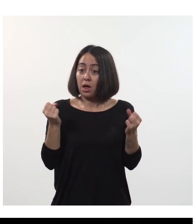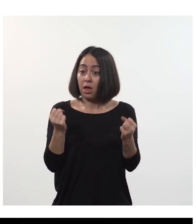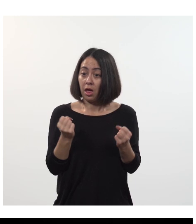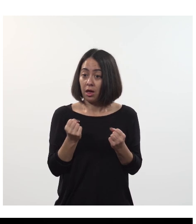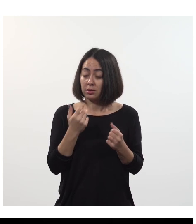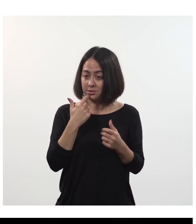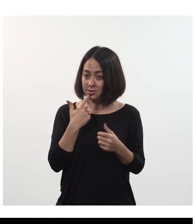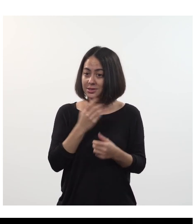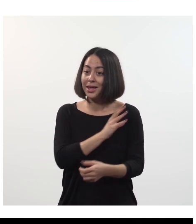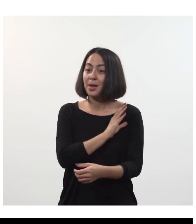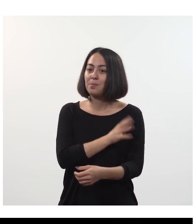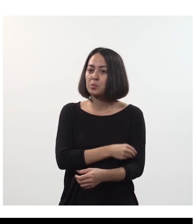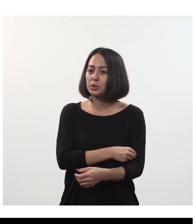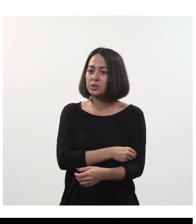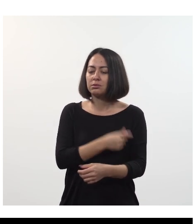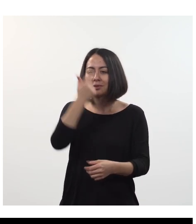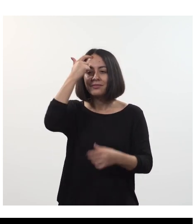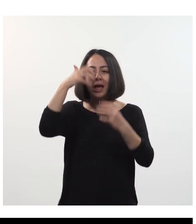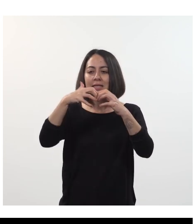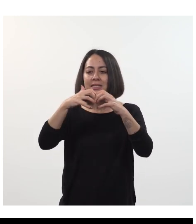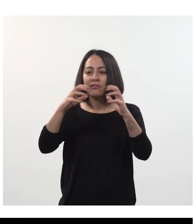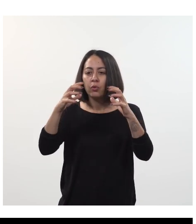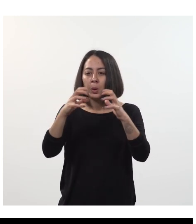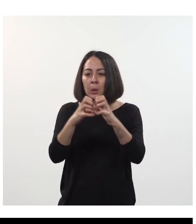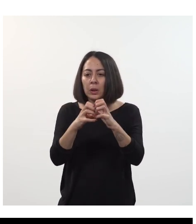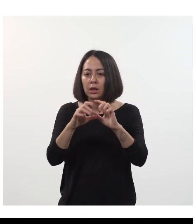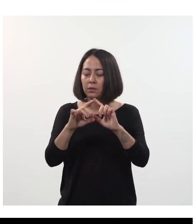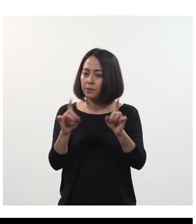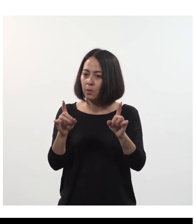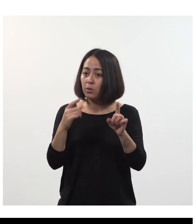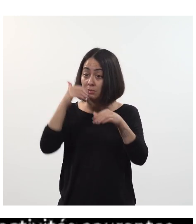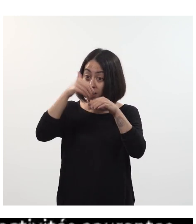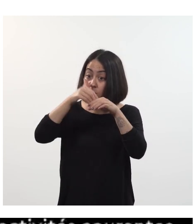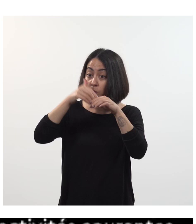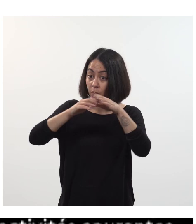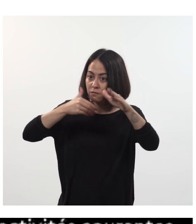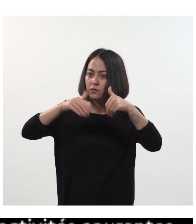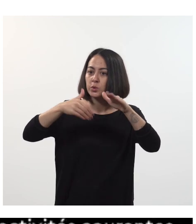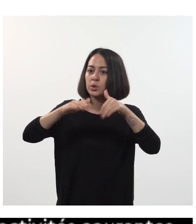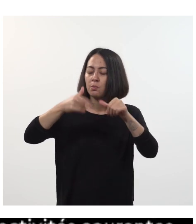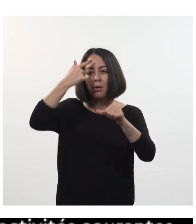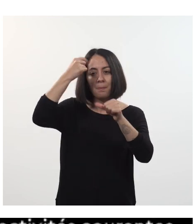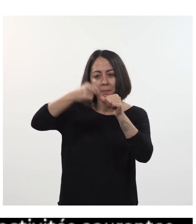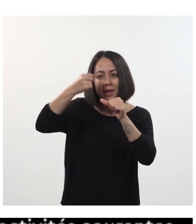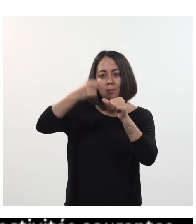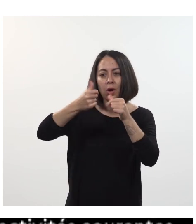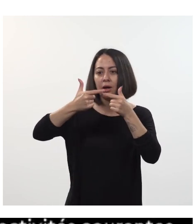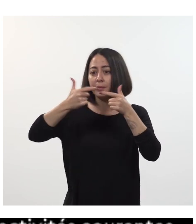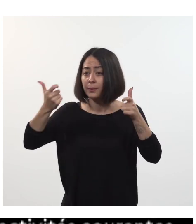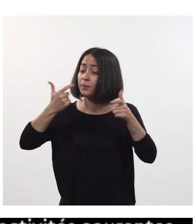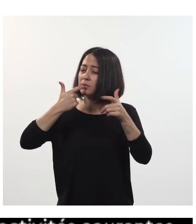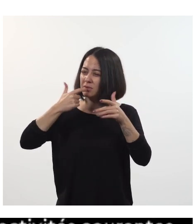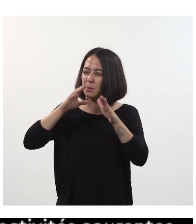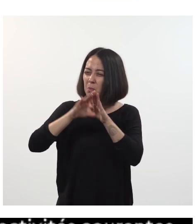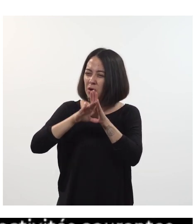finalement, mais on perd de la fonctionnalité au niveau du cerveau, la mémoire, la réflexion, et la personne, même sans avoir